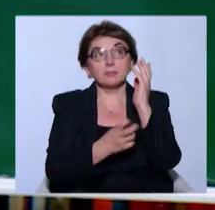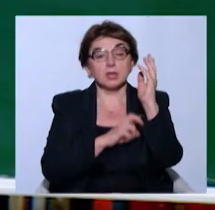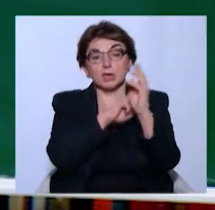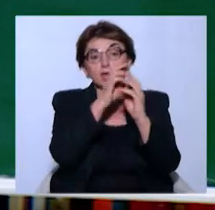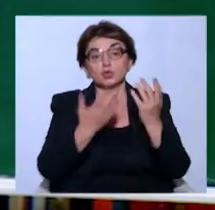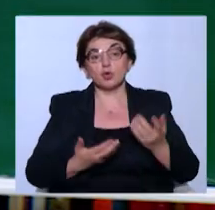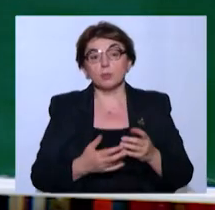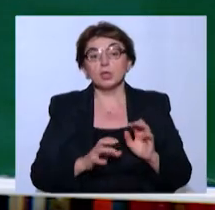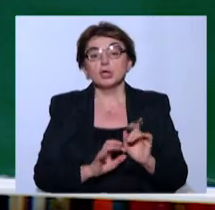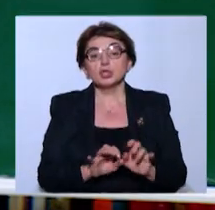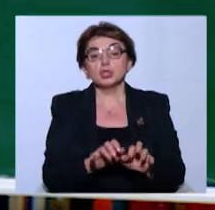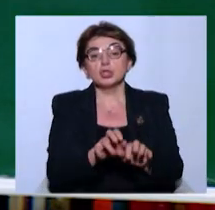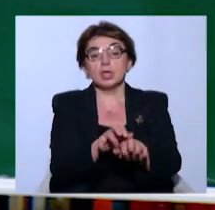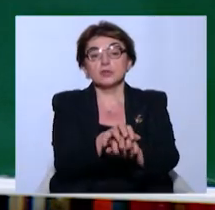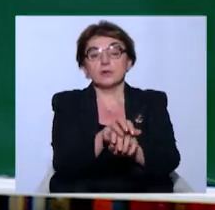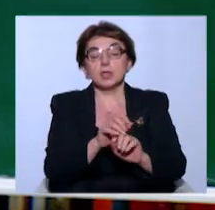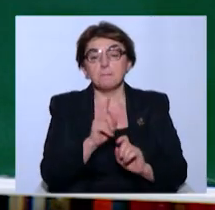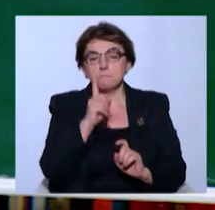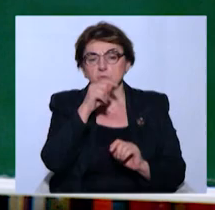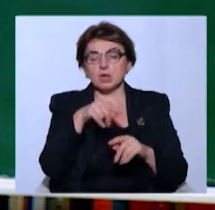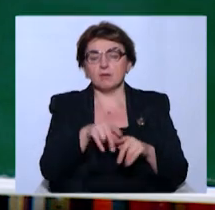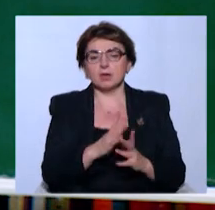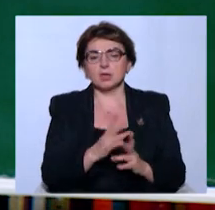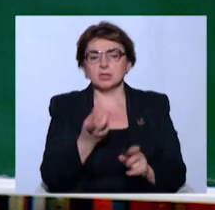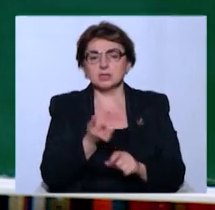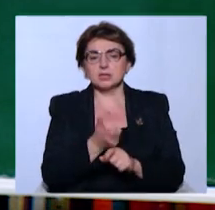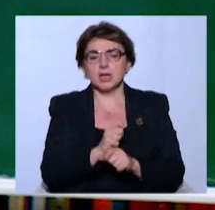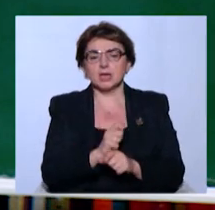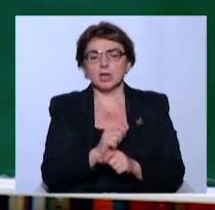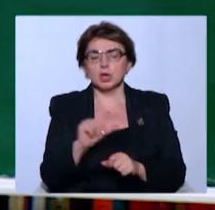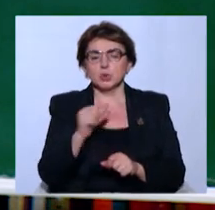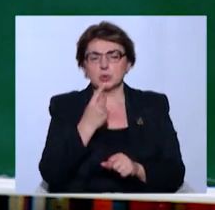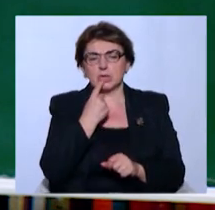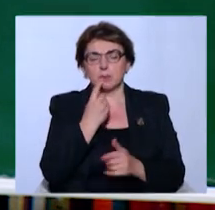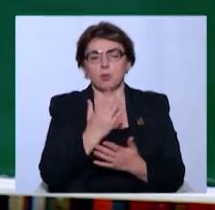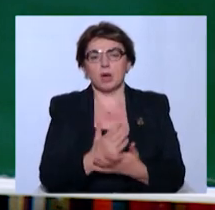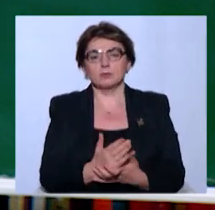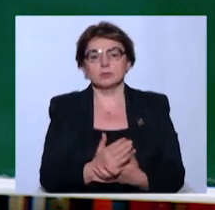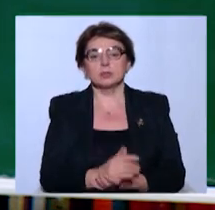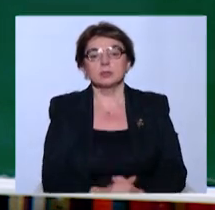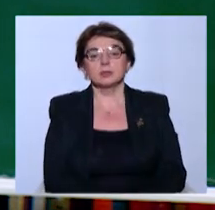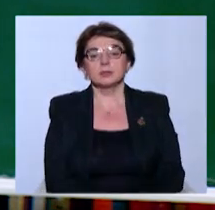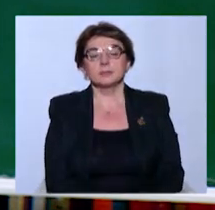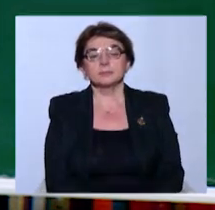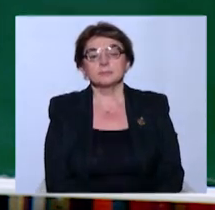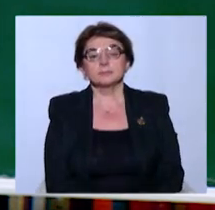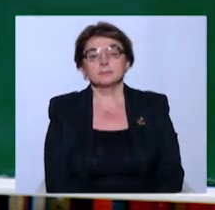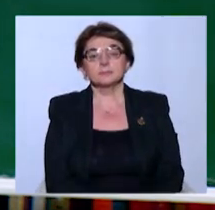გველია, ძალიან გავს შხამიან გველს, მაგალითად მარჯნისფერ ასპიდს, ხო,